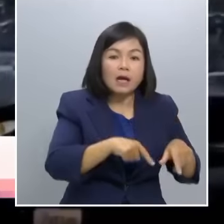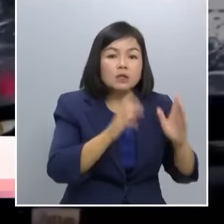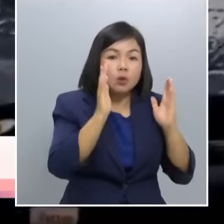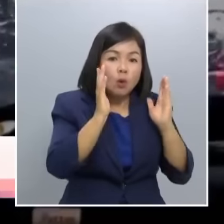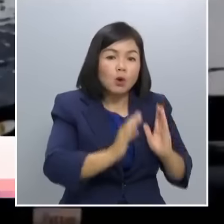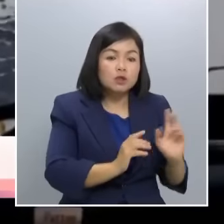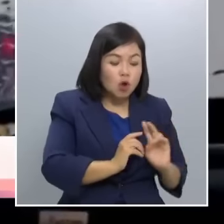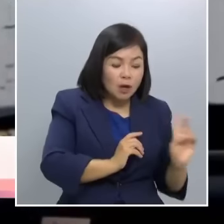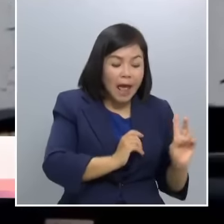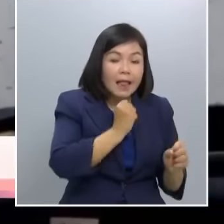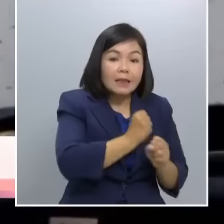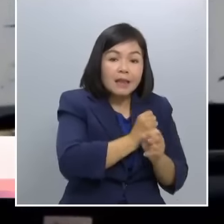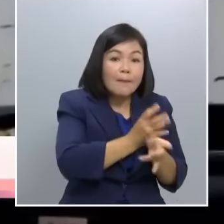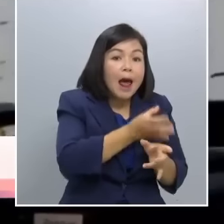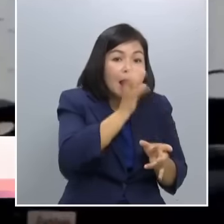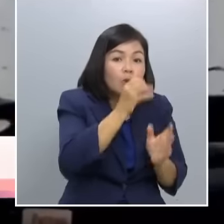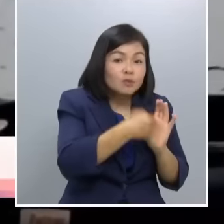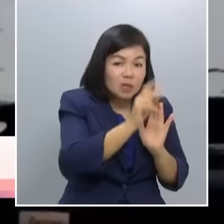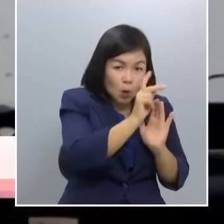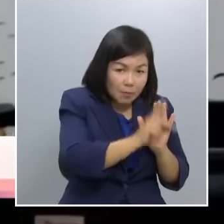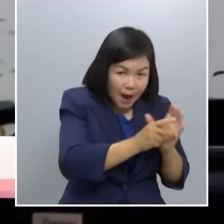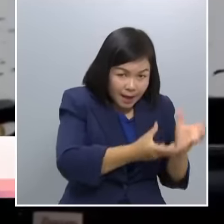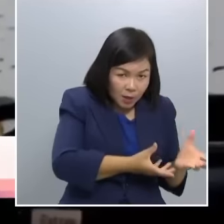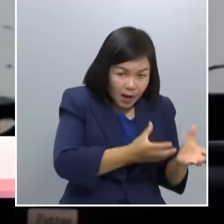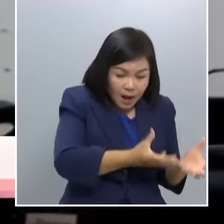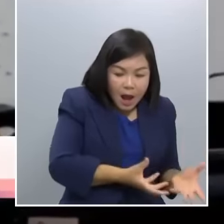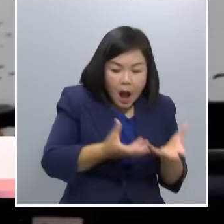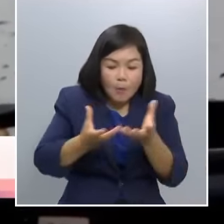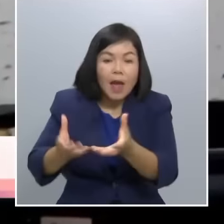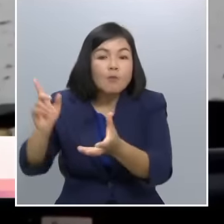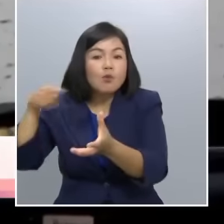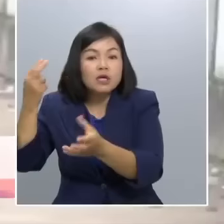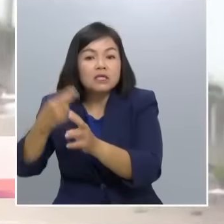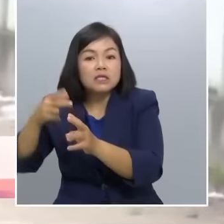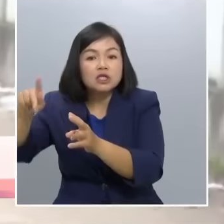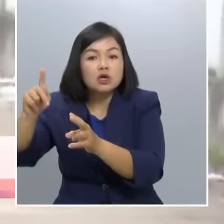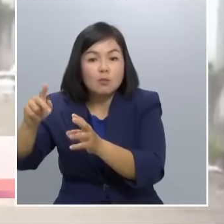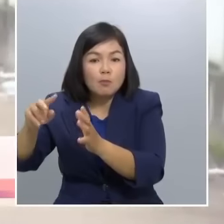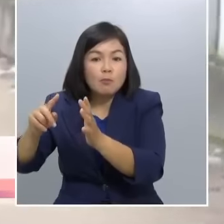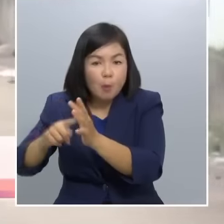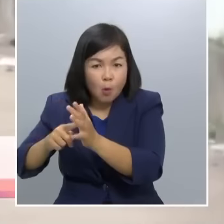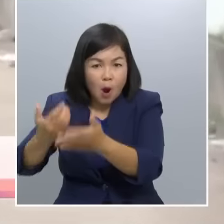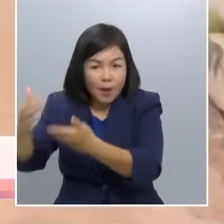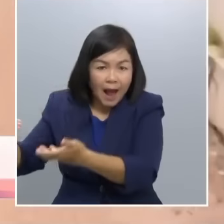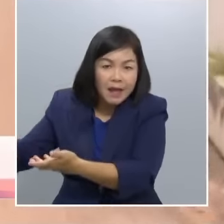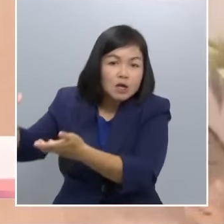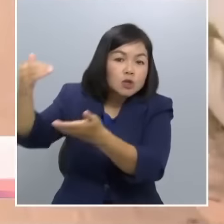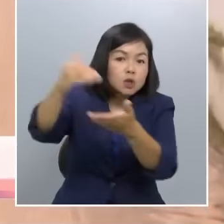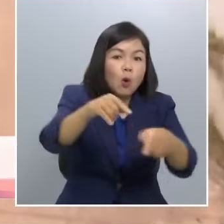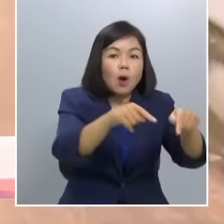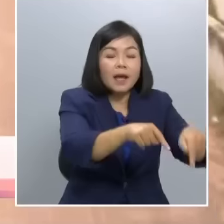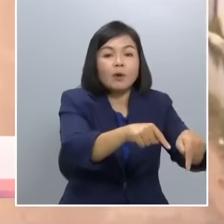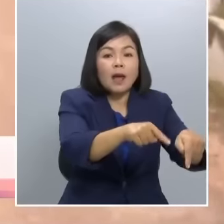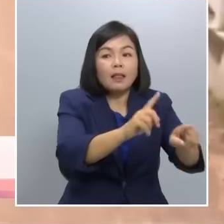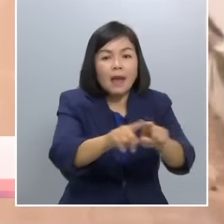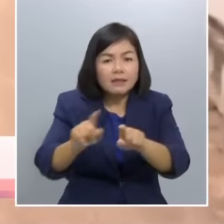คือจากการสืบสวนสอบสวนของตำรวจนะฮะพบว่า 18 199สิงหาคม 67คุณผู้ชมครับผู้ต้องหาเนี่ยได้มีการไปนำเอาสารเคมีจากที่อื่นนะครับ